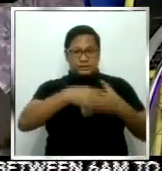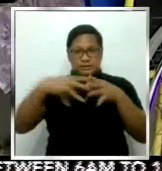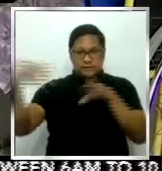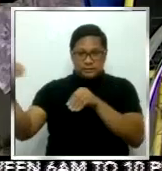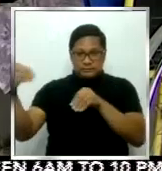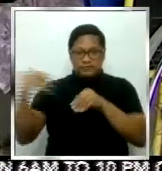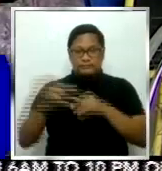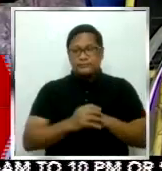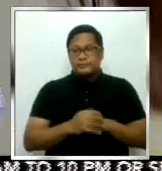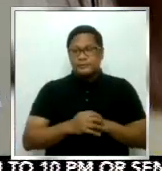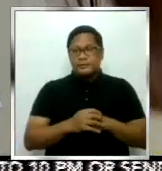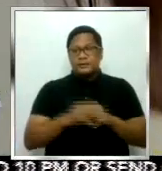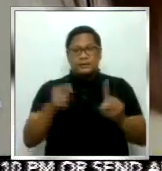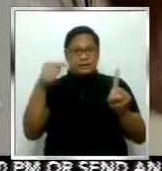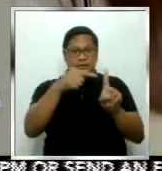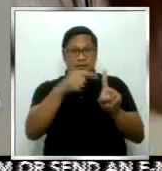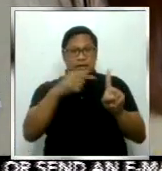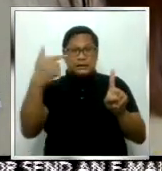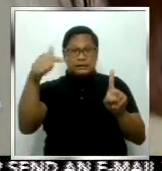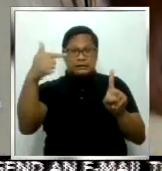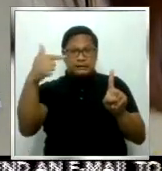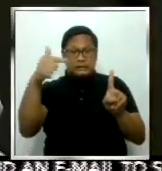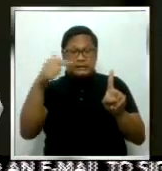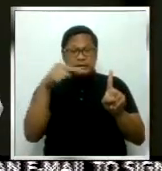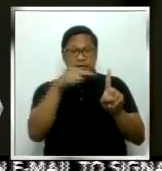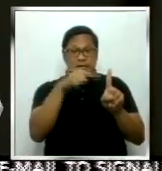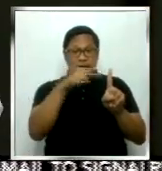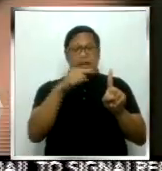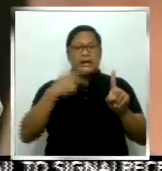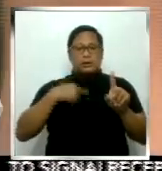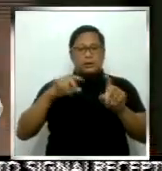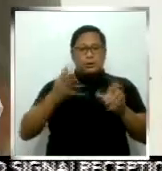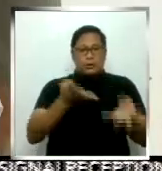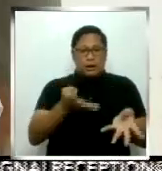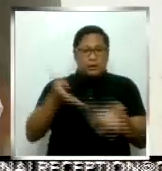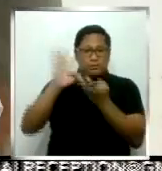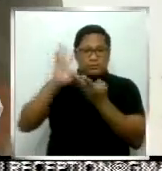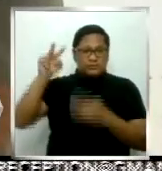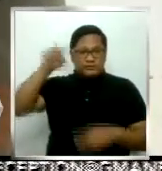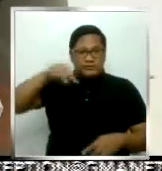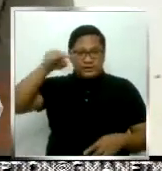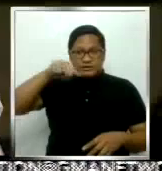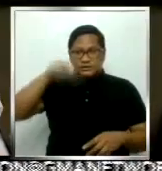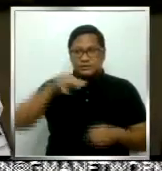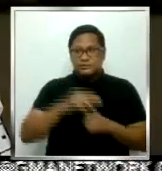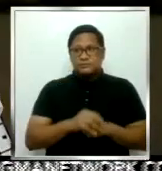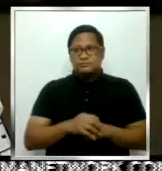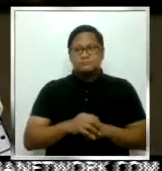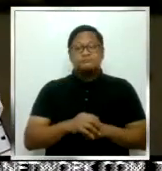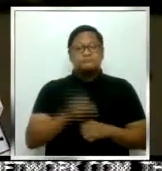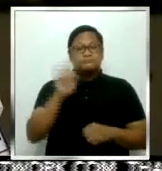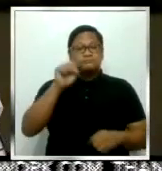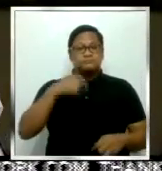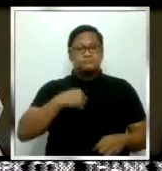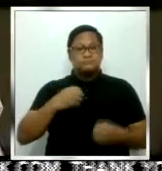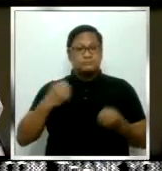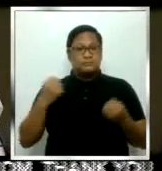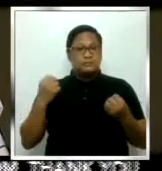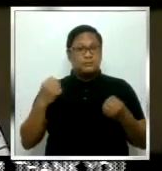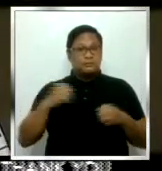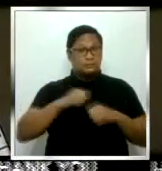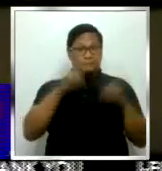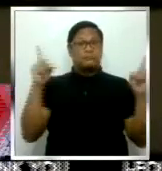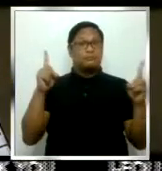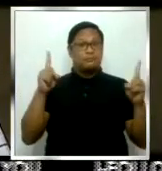Ang lalaking nakaberde ang uploader ng video na si Arles De Los Santos. Nagulat po ako na nakita ko na lang po si General